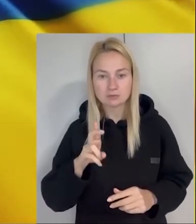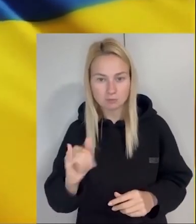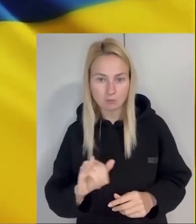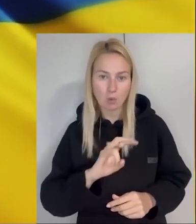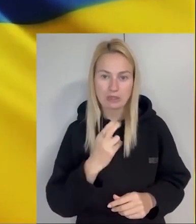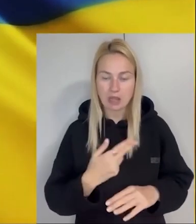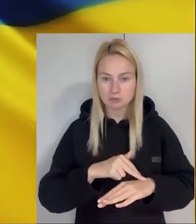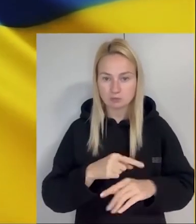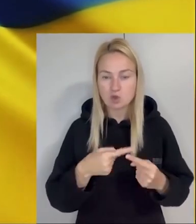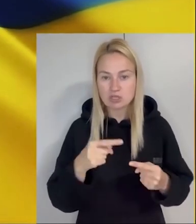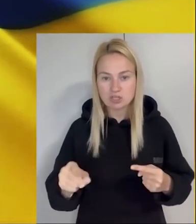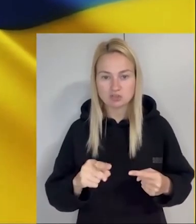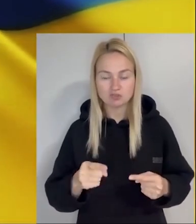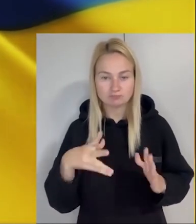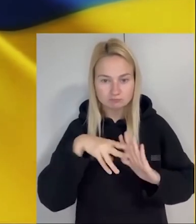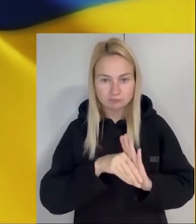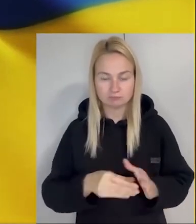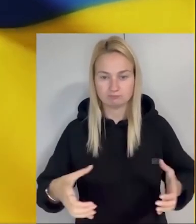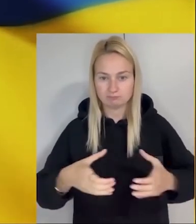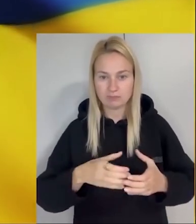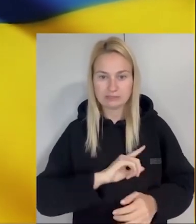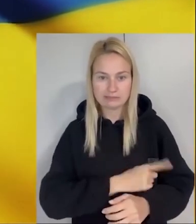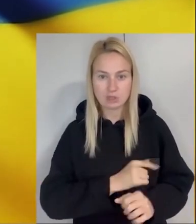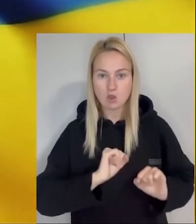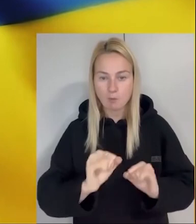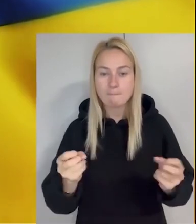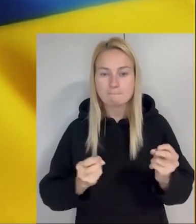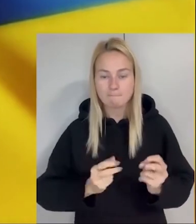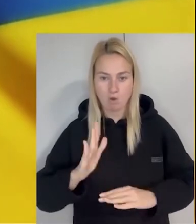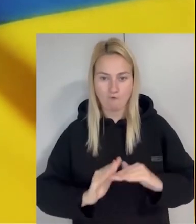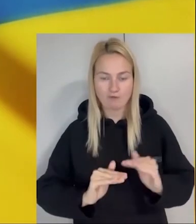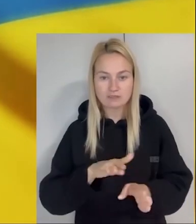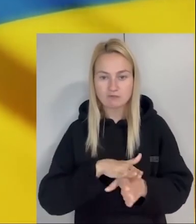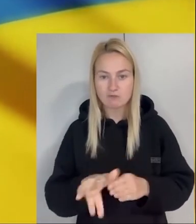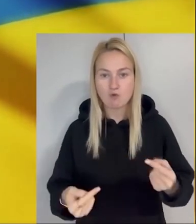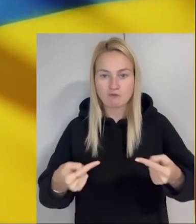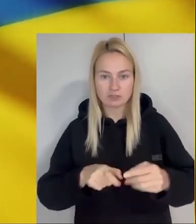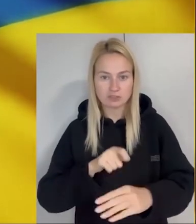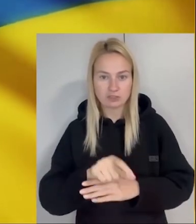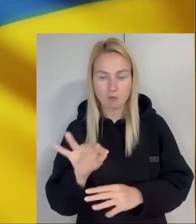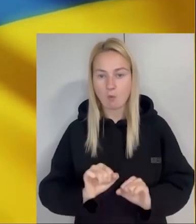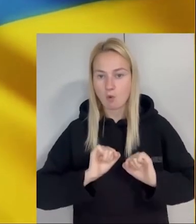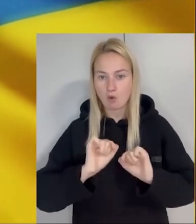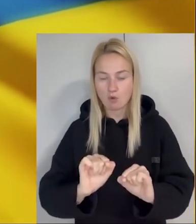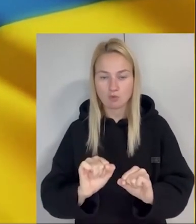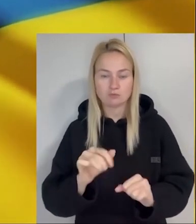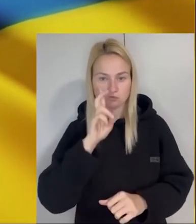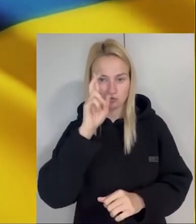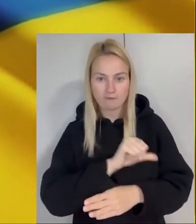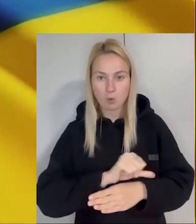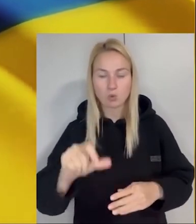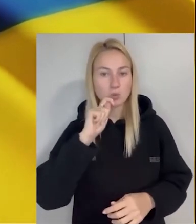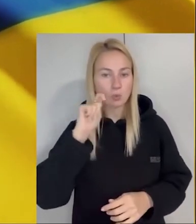Національної поліції, іншими складовими сил оборони професійно виконують визначені завдання по охороні та обороні державного